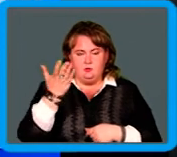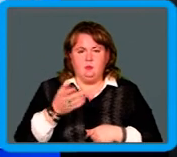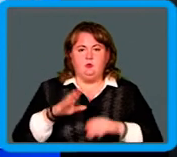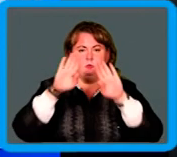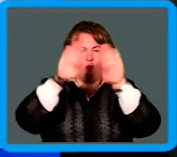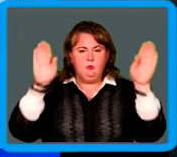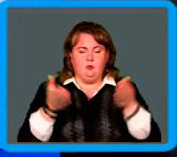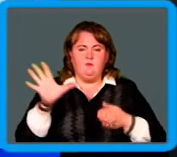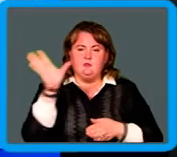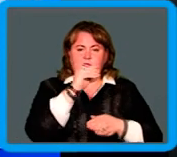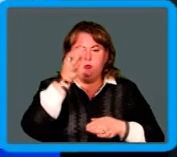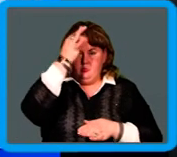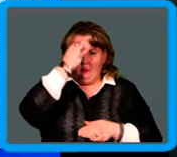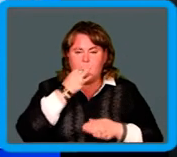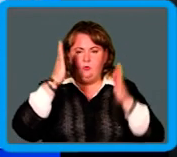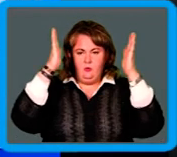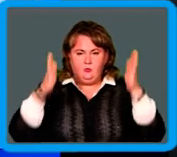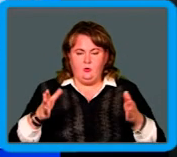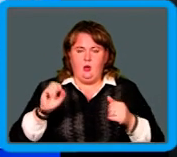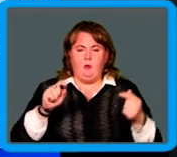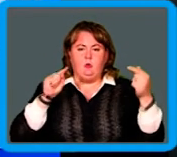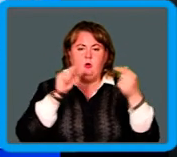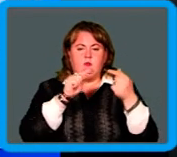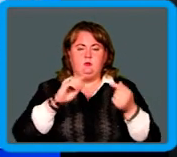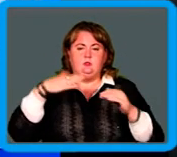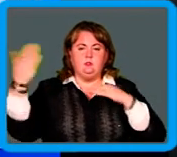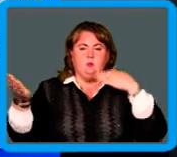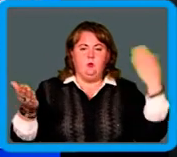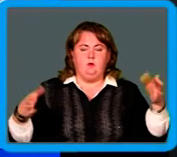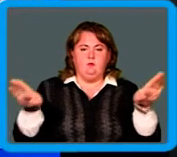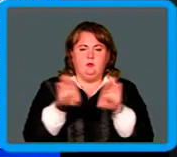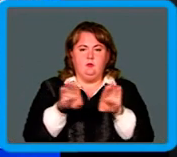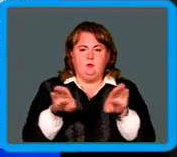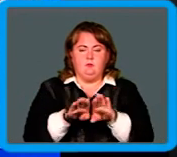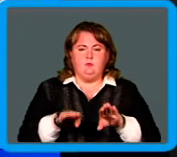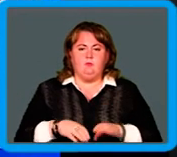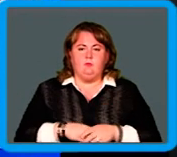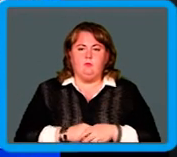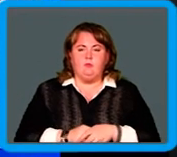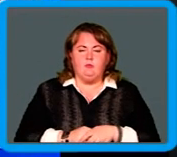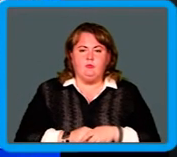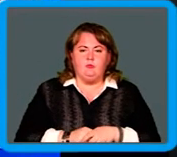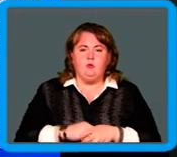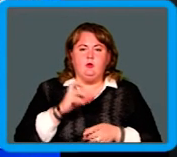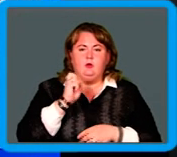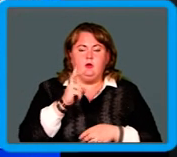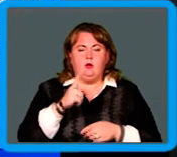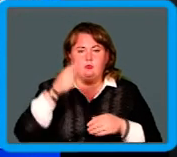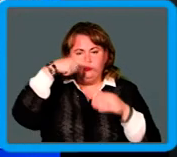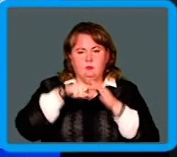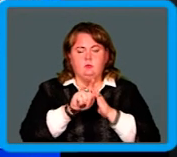а противоположные стороны равны как же определить площадь